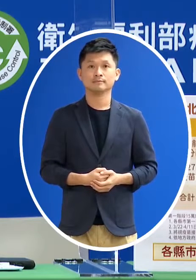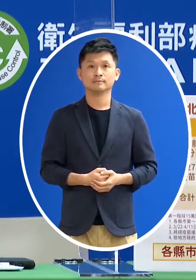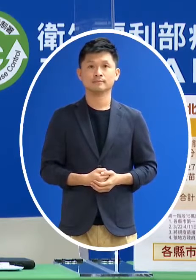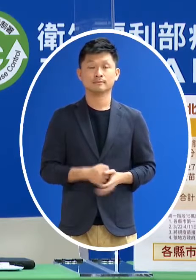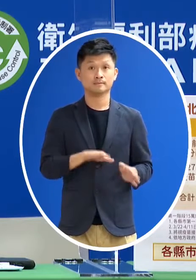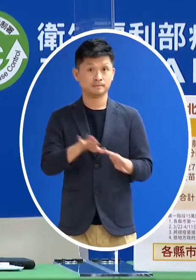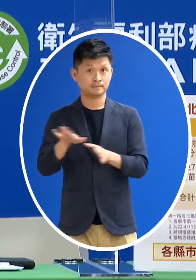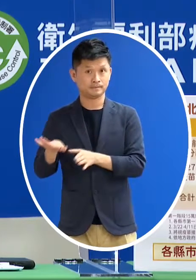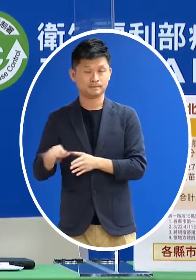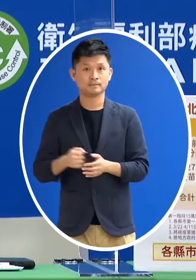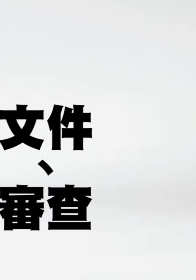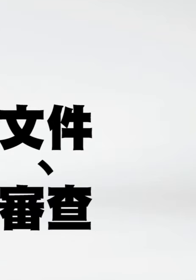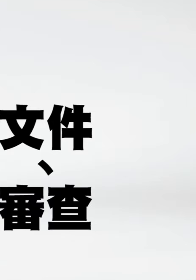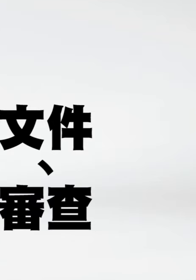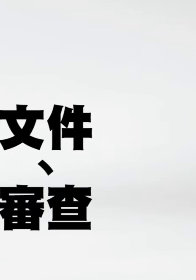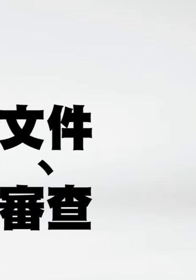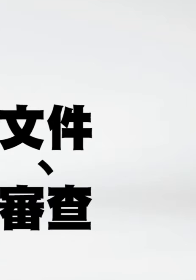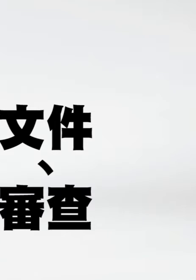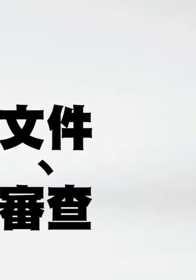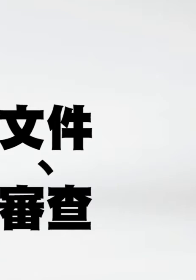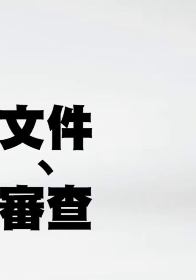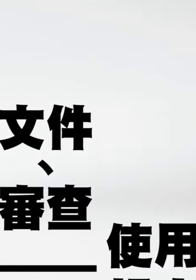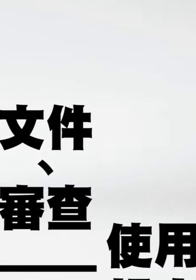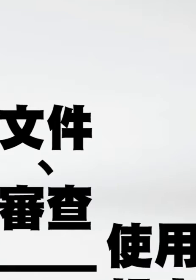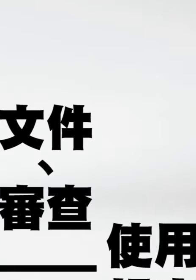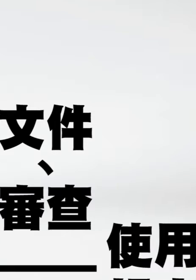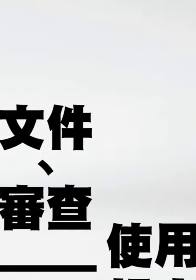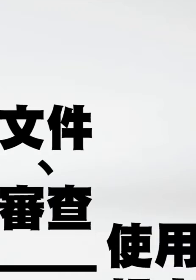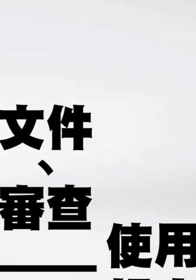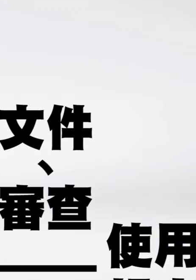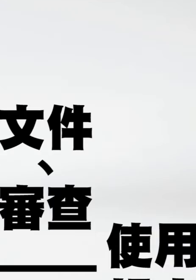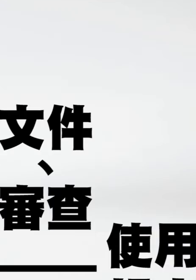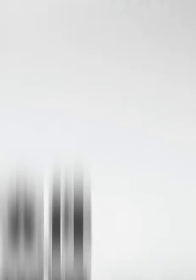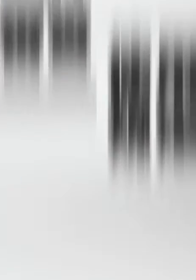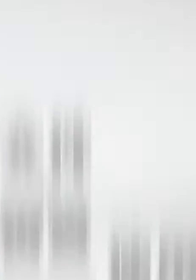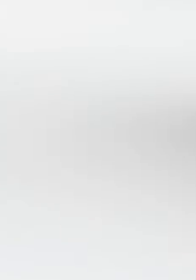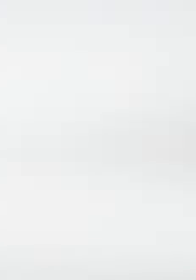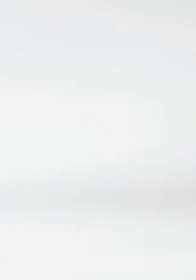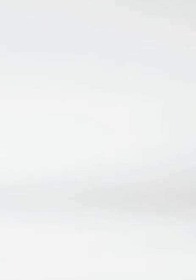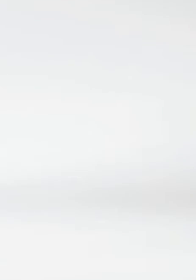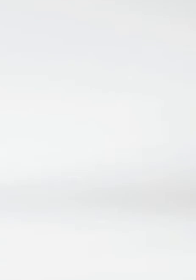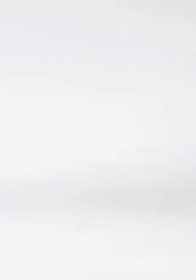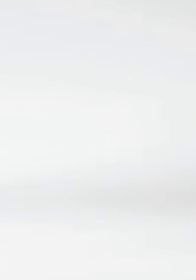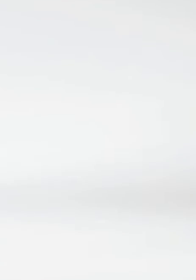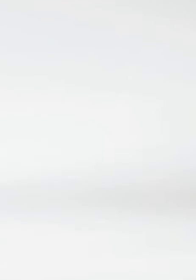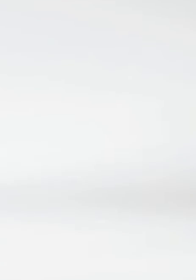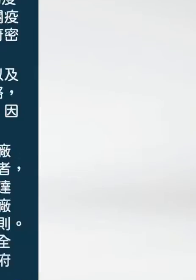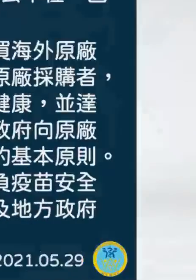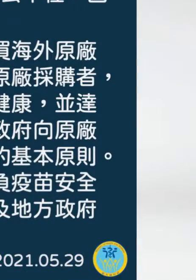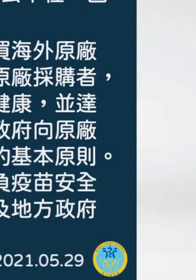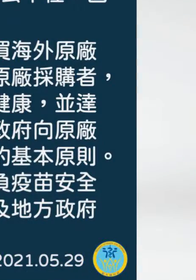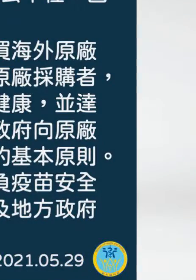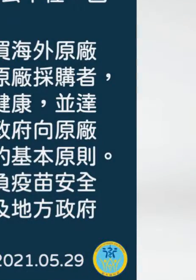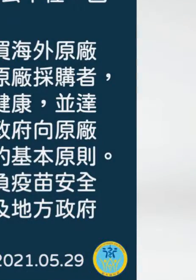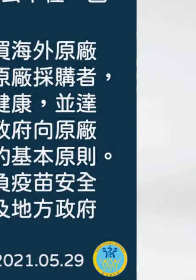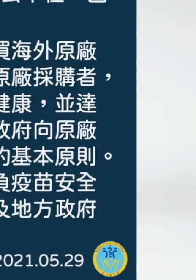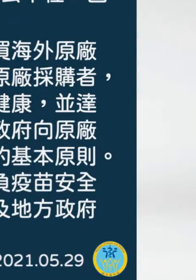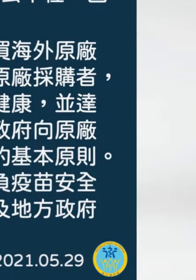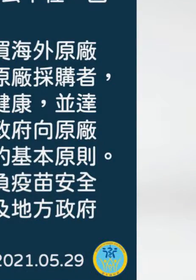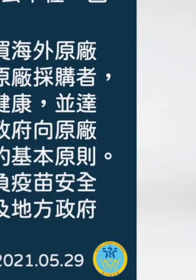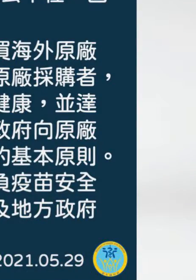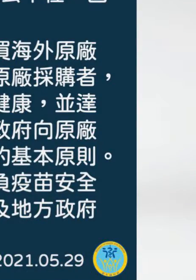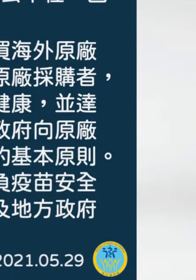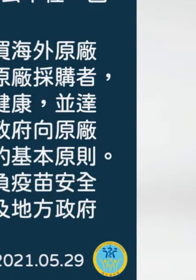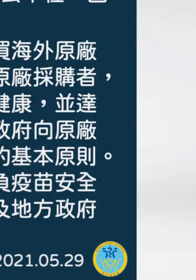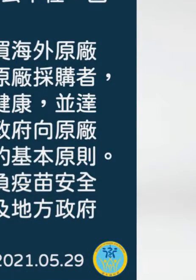输入的规定流程的时候，只提到文件审查和后续使用的部分。隔天却改口说，民间和原厂联系完成